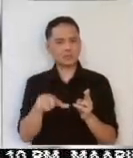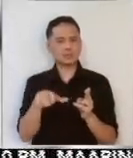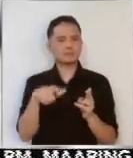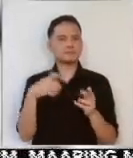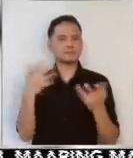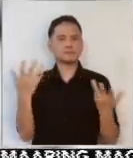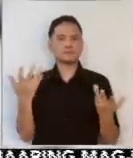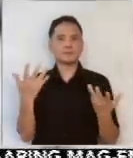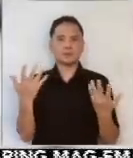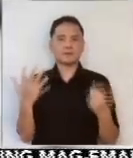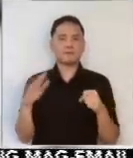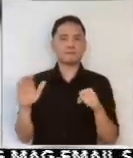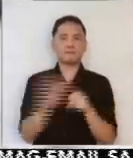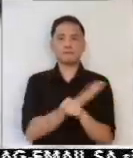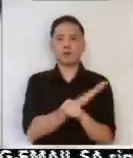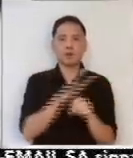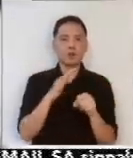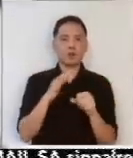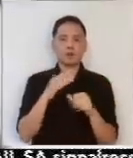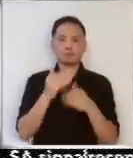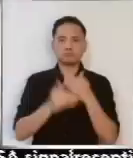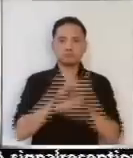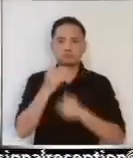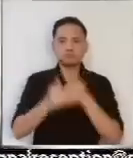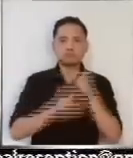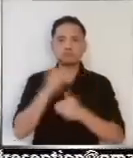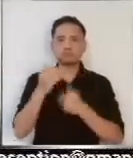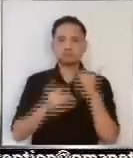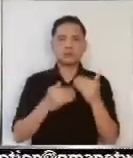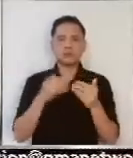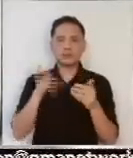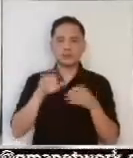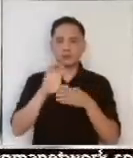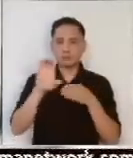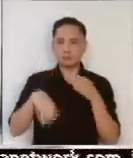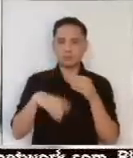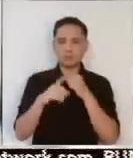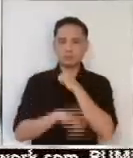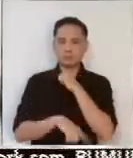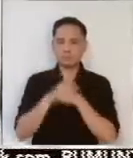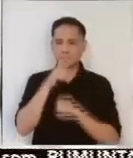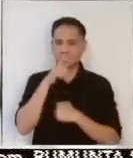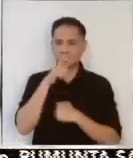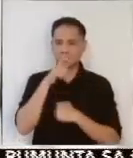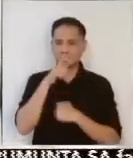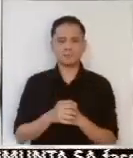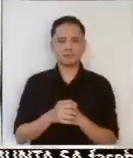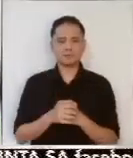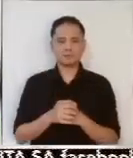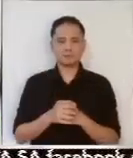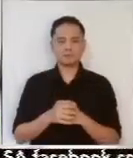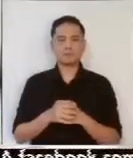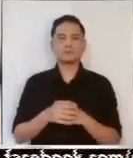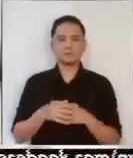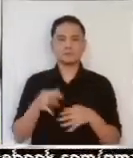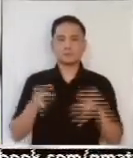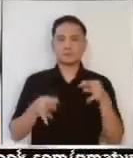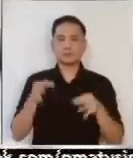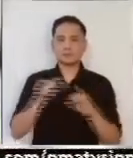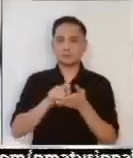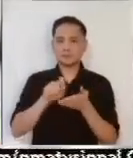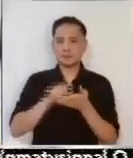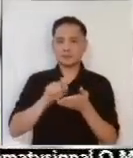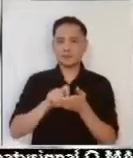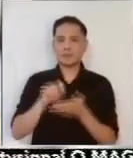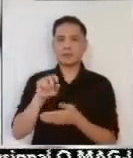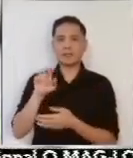i-satisfy or i-serve yung sentence imposed by the court. Sabi ni Justice Secretary Menardo Guevara, sa karaniwang proseso, kailangan